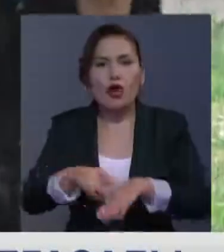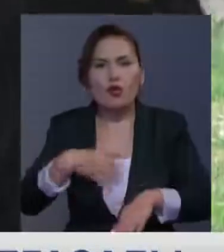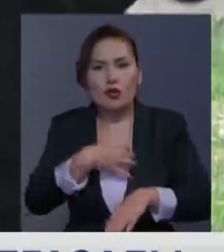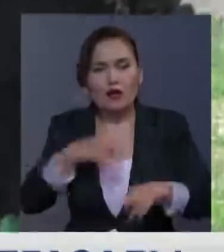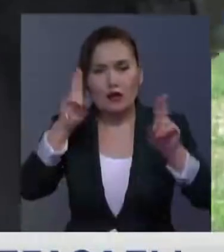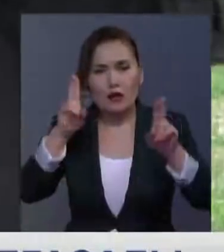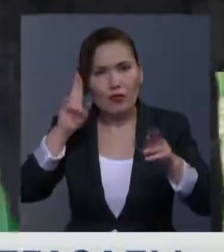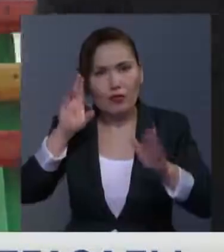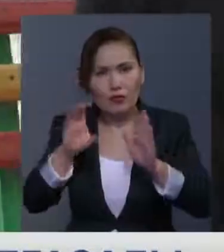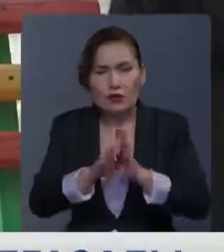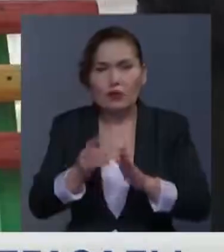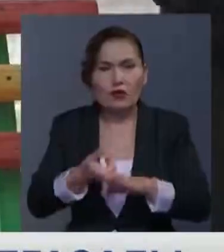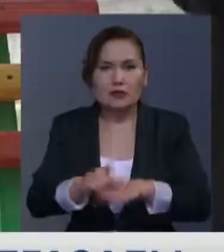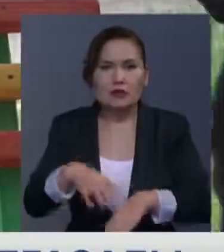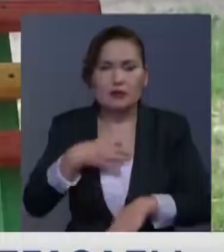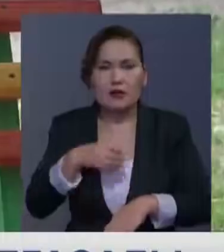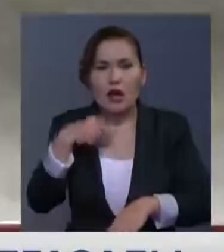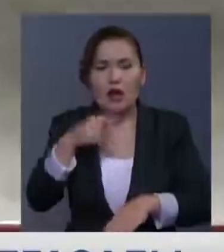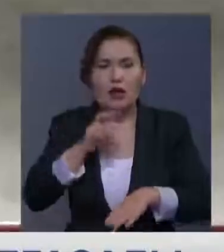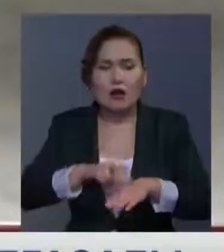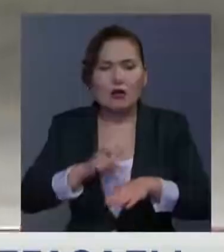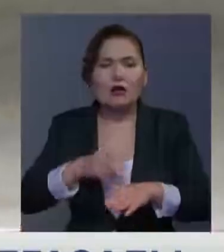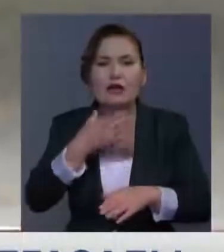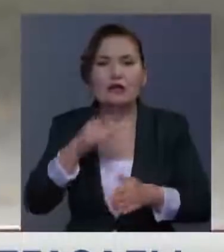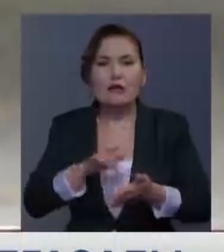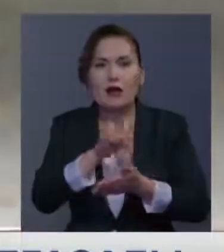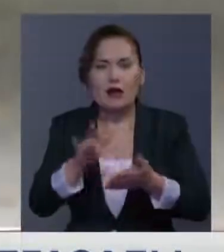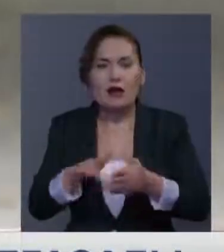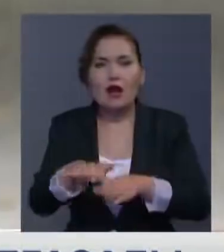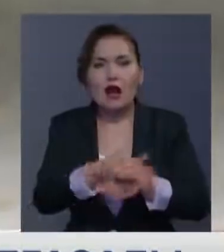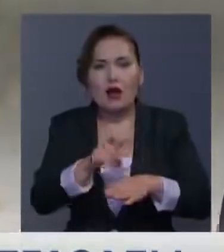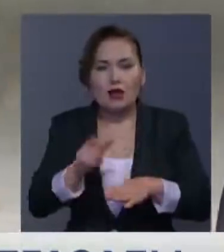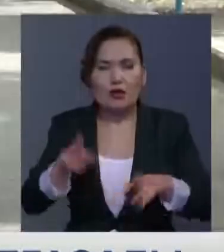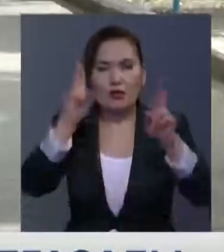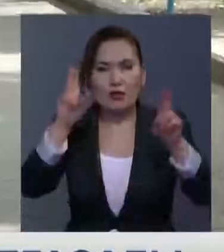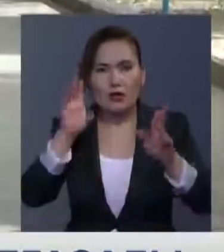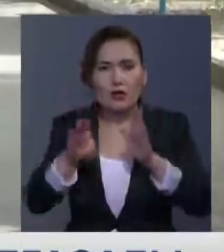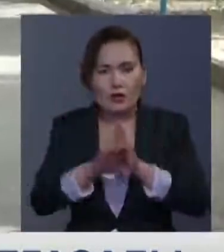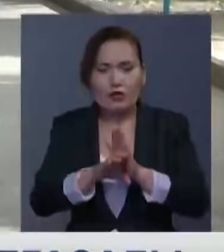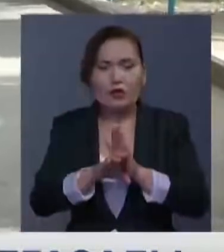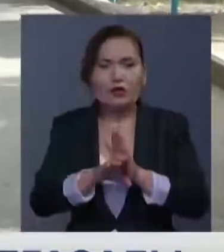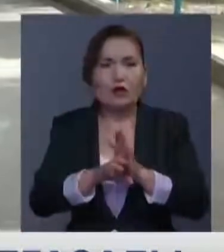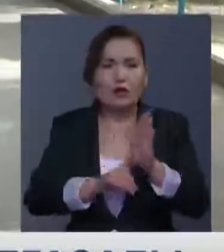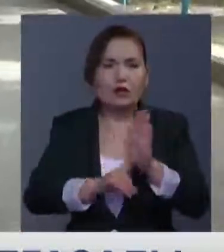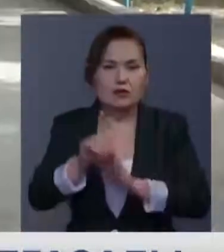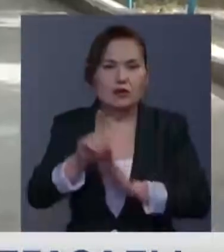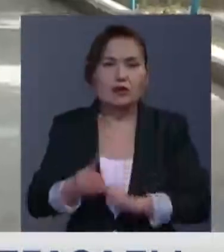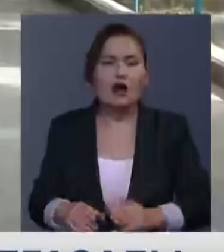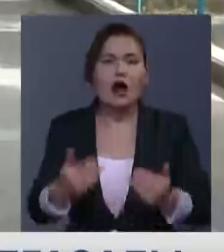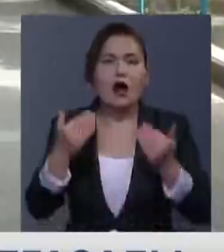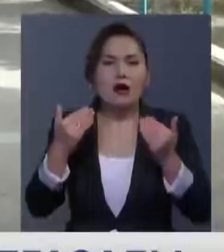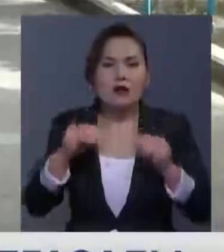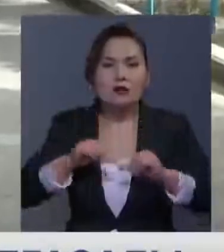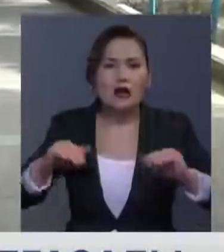ұғынсақ отарайдық, дейді дәрігерлер. Семейліктерде жаңа ережелерге ет үйрете бастаған қуантады. Қазір карантин деп жатыр ғой,